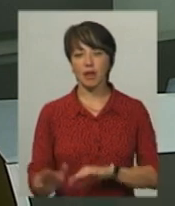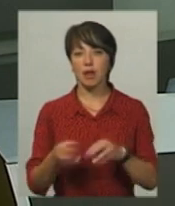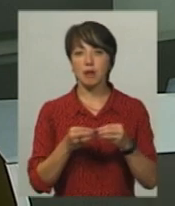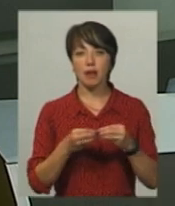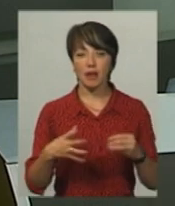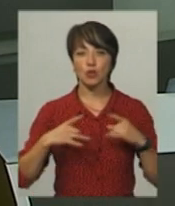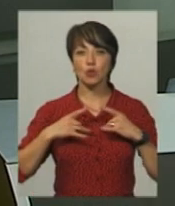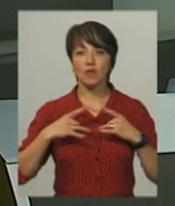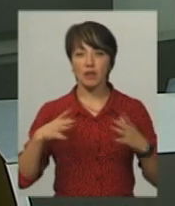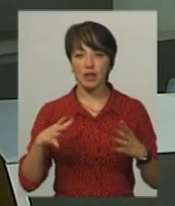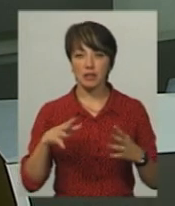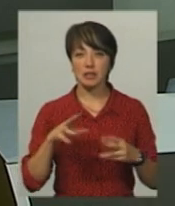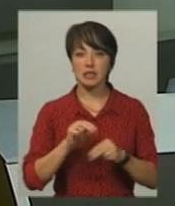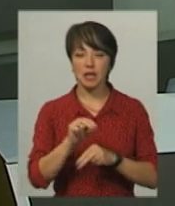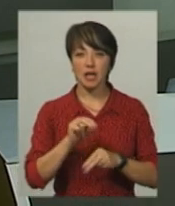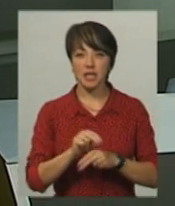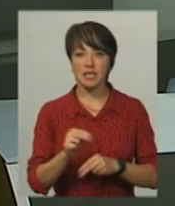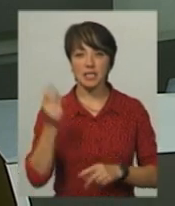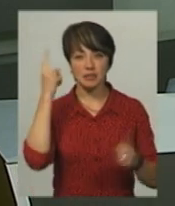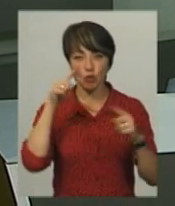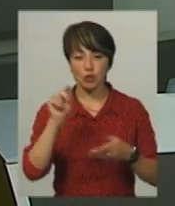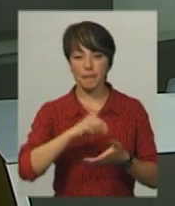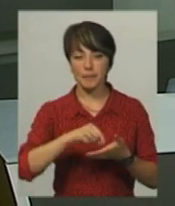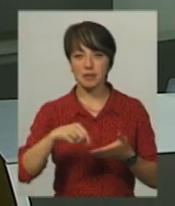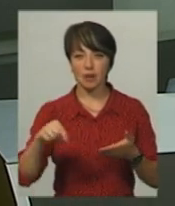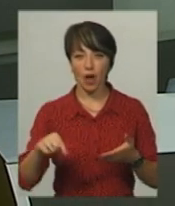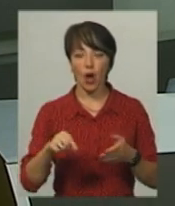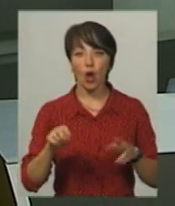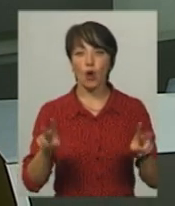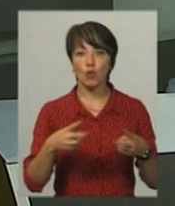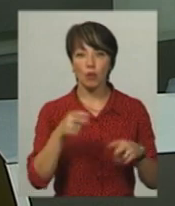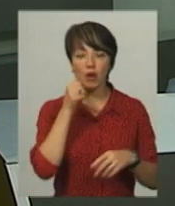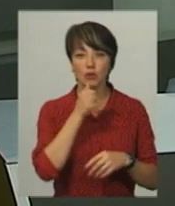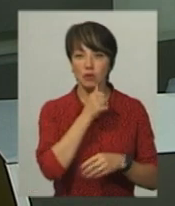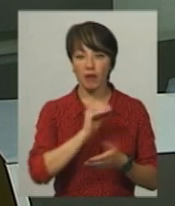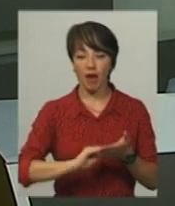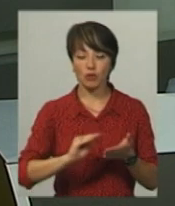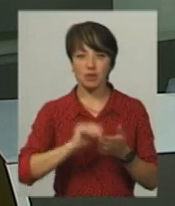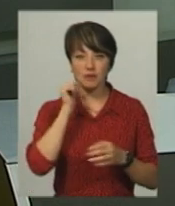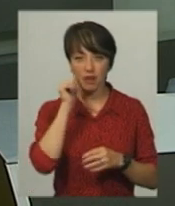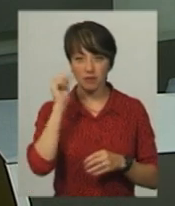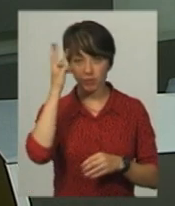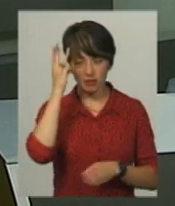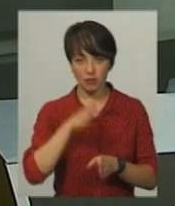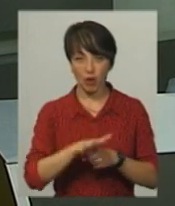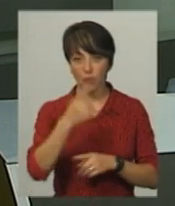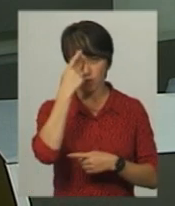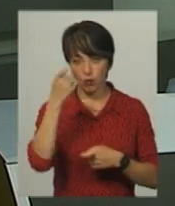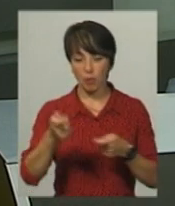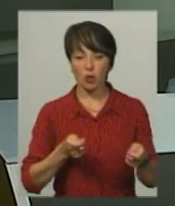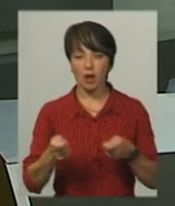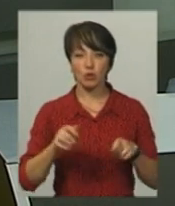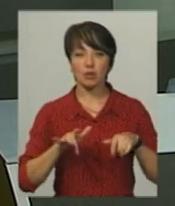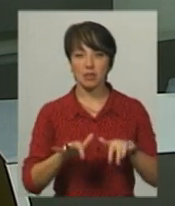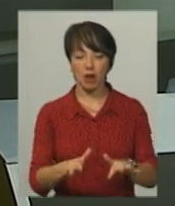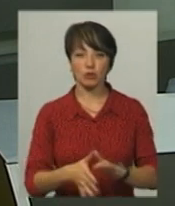15-те ювілейне заняття з творчого письма від клубу анонімних авторів відбудеться завтра у Хмельницькому. Про це повідомила модераторка заходу